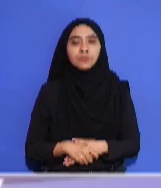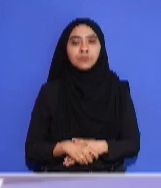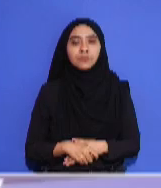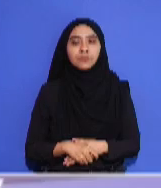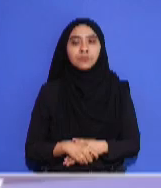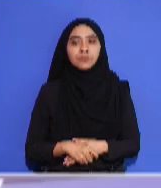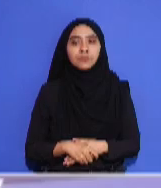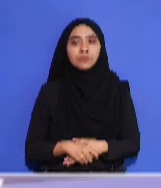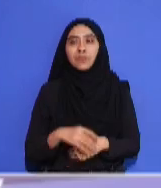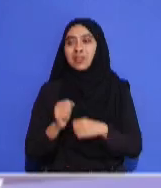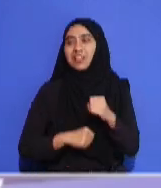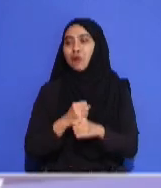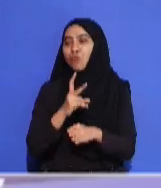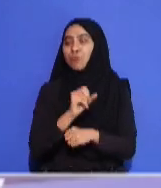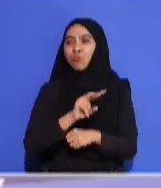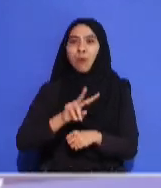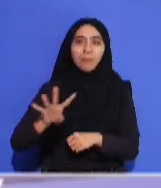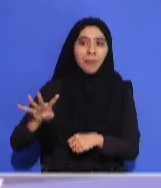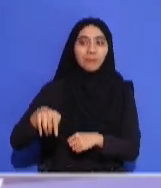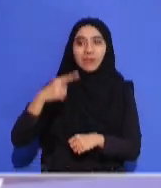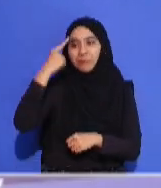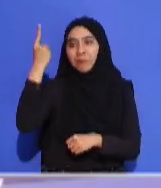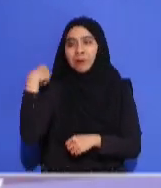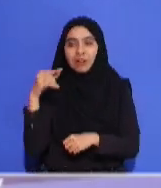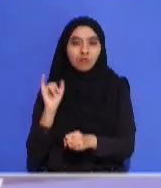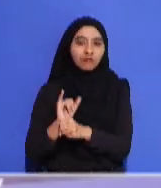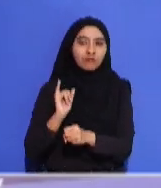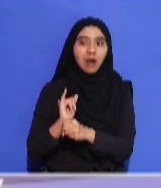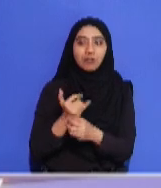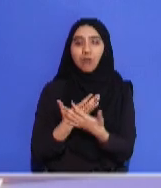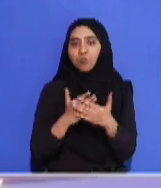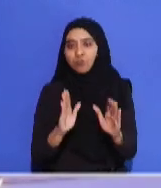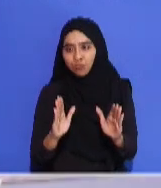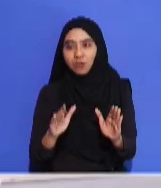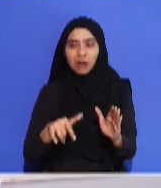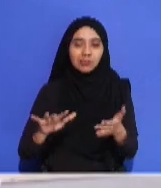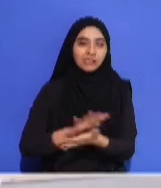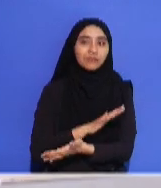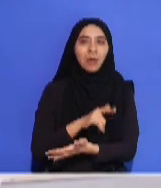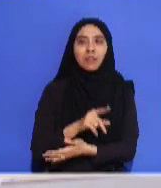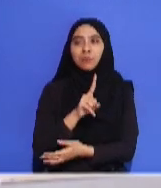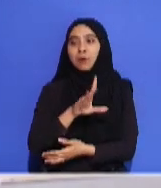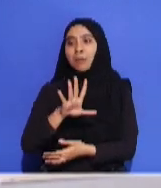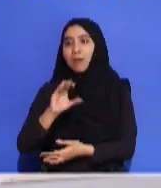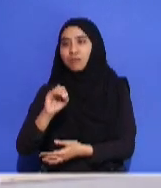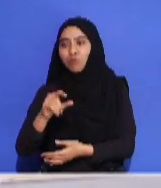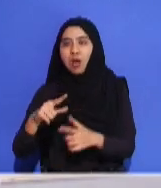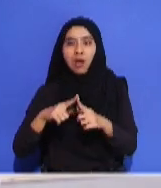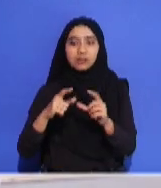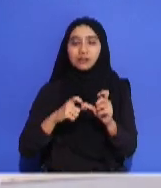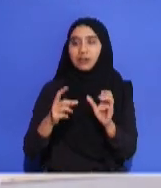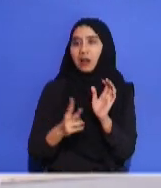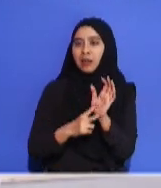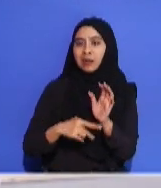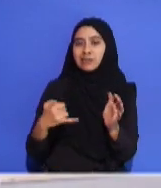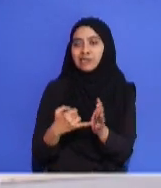saudara tahun 2024 pemerintah kota Yogyakarta membuka 150 formasi ASN untuk mengisi kebutuhan pegawai di